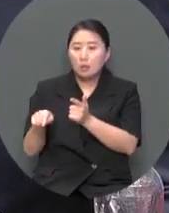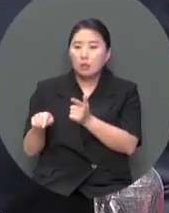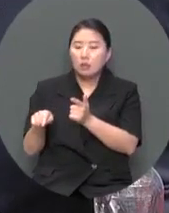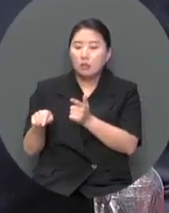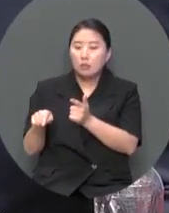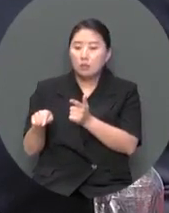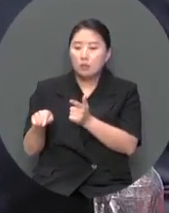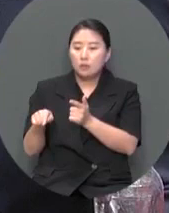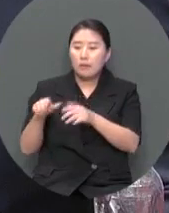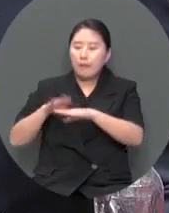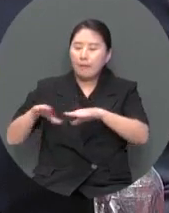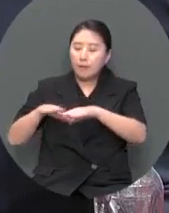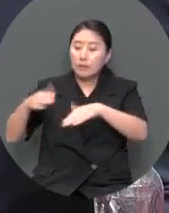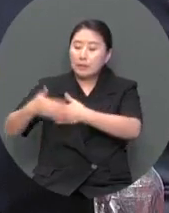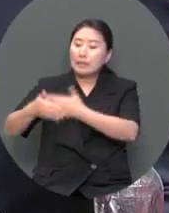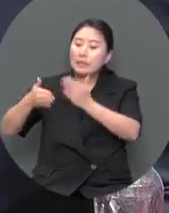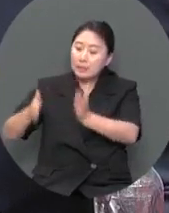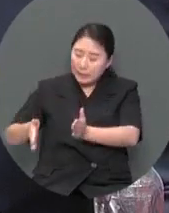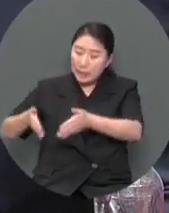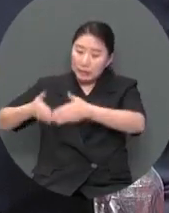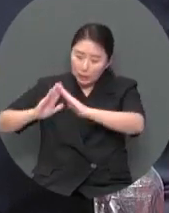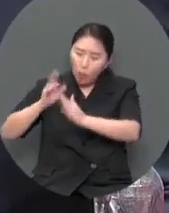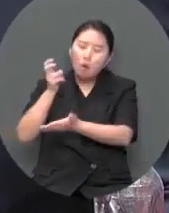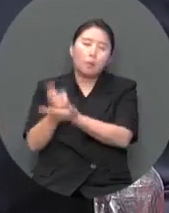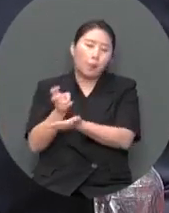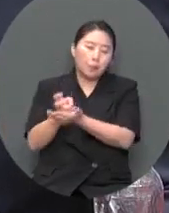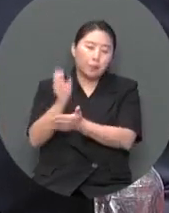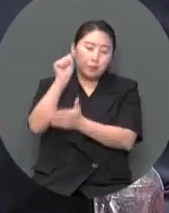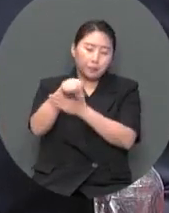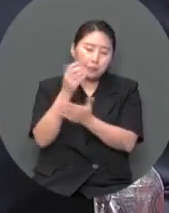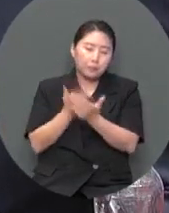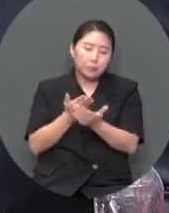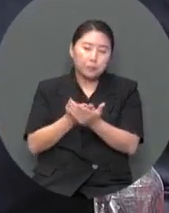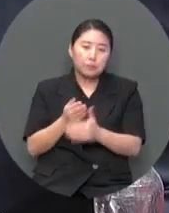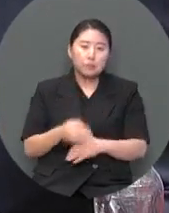폐기물 처리장에 관한 법률을 통과시켜 주시기 바랍니다. 네.